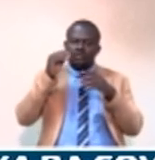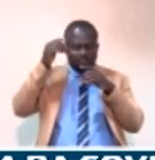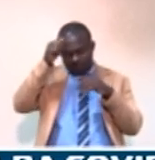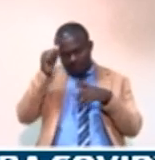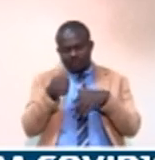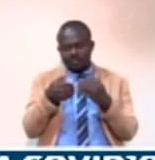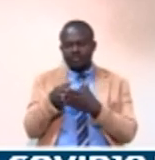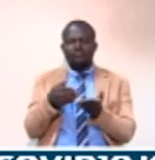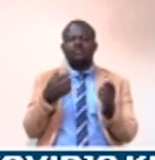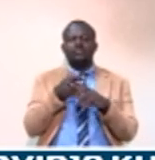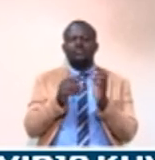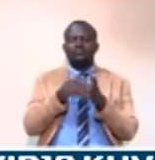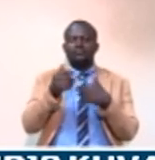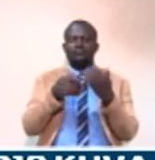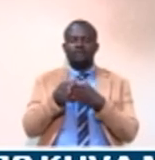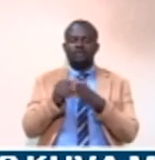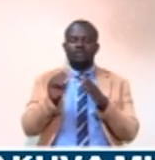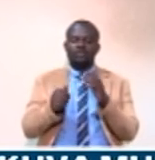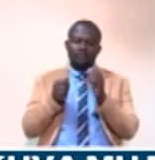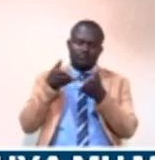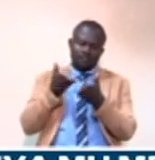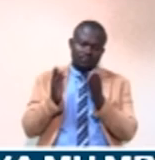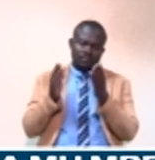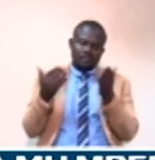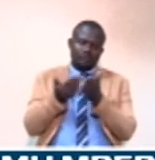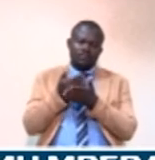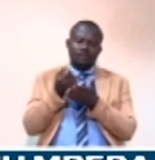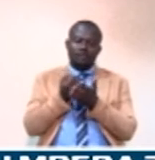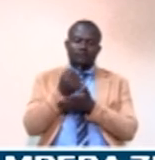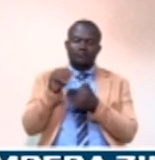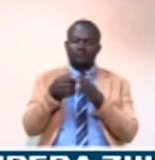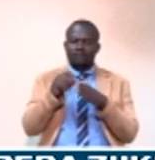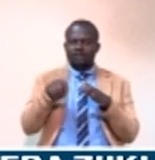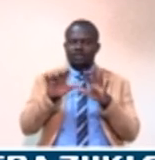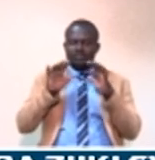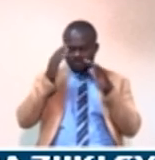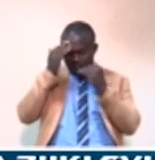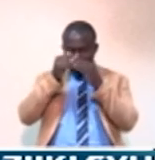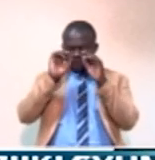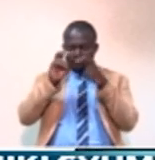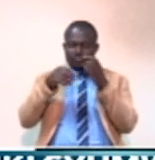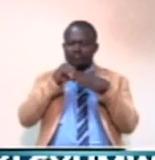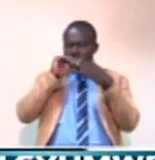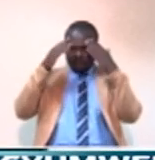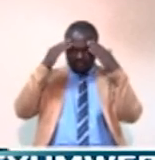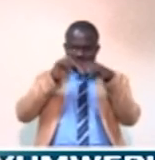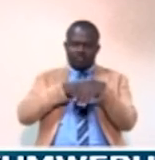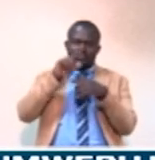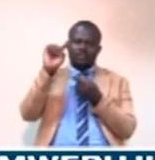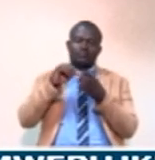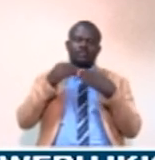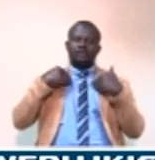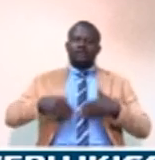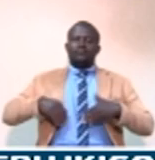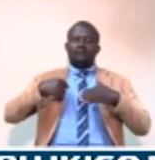ariko bigikurikiranwa kuko urukingo ni rushyashya. Ibyo rero bituma tugomba kwirinda kugira ngo tutamenye igihe ubwirinzi buzagabanukira mu mubiri wacu,